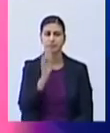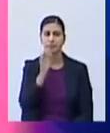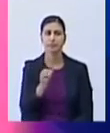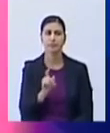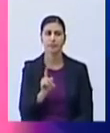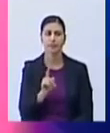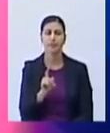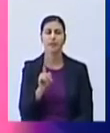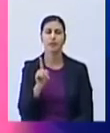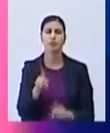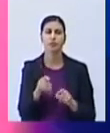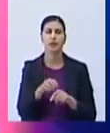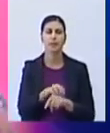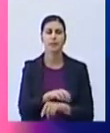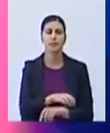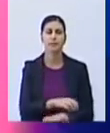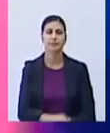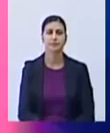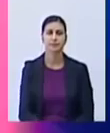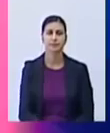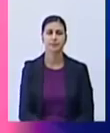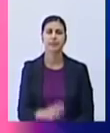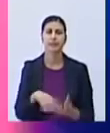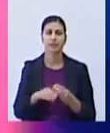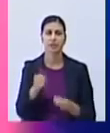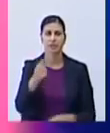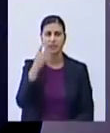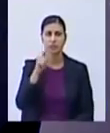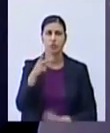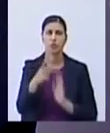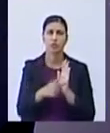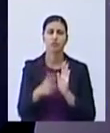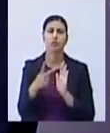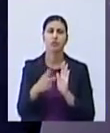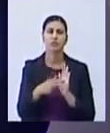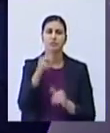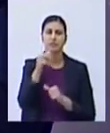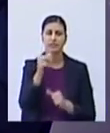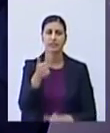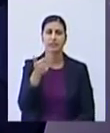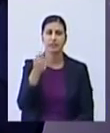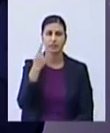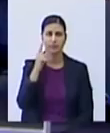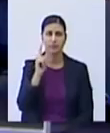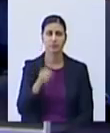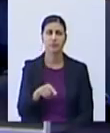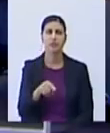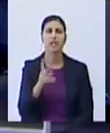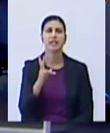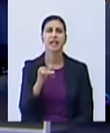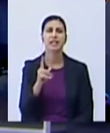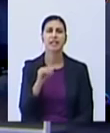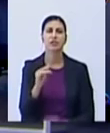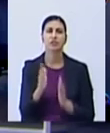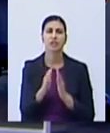ივანიშვილი დაგვაბრალებდნენ. მოდი ესეთი რაღაცა ვთქვა. ყველას კარგად გვახსოვს 2007 წელი, 2008 წელი. ყველას გვახსოვს კარგად